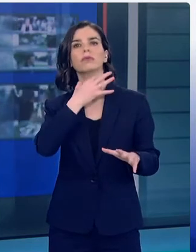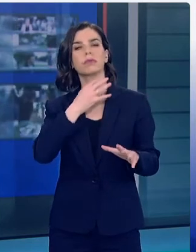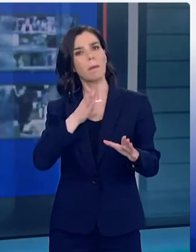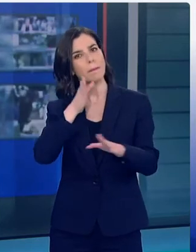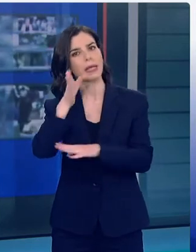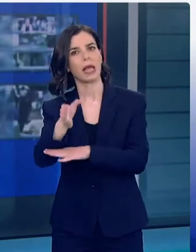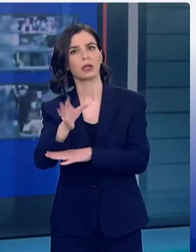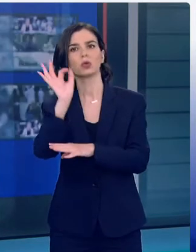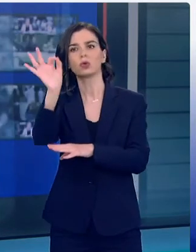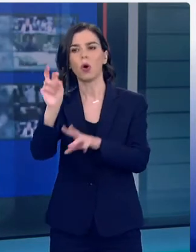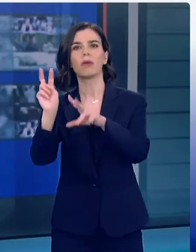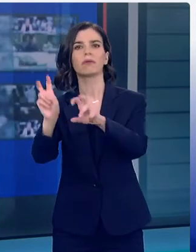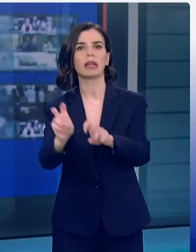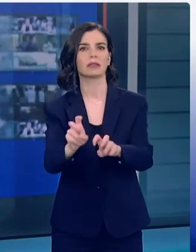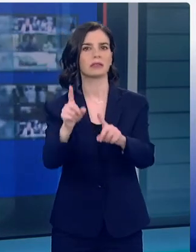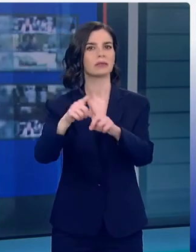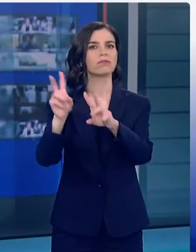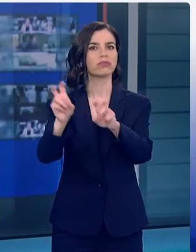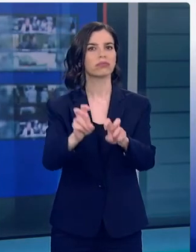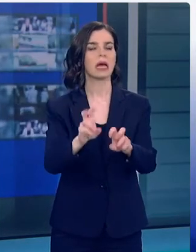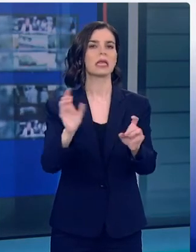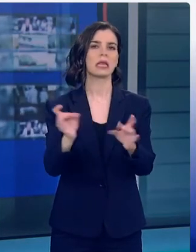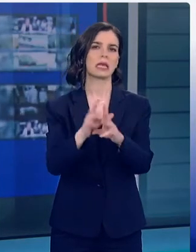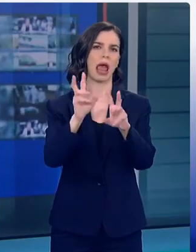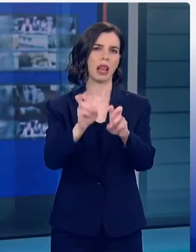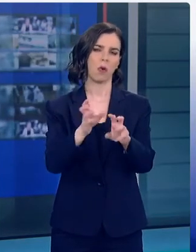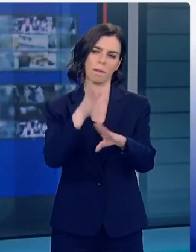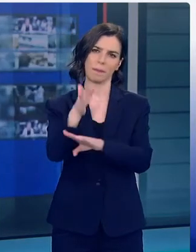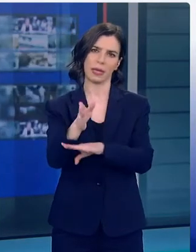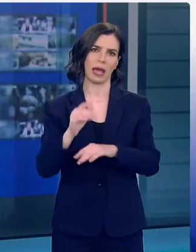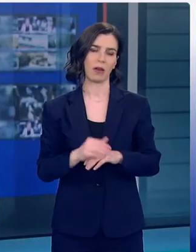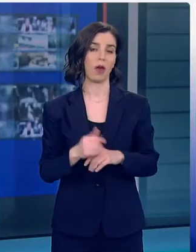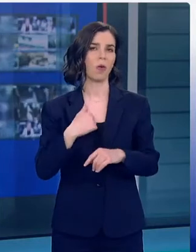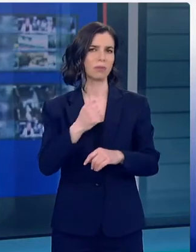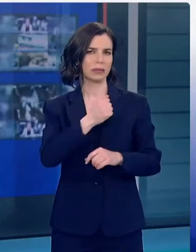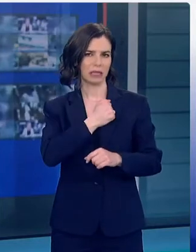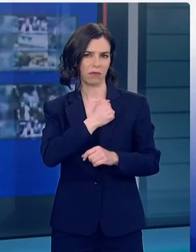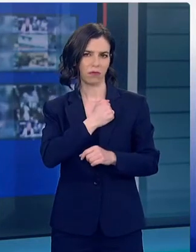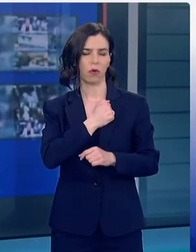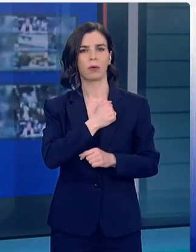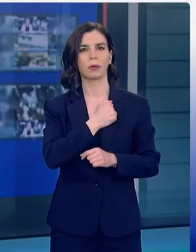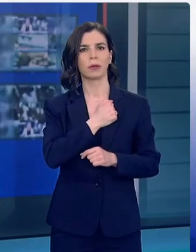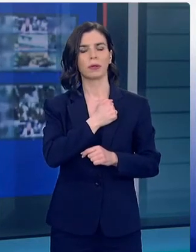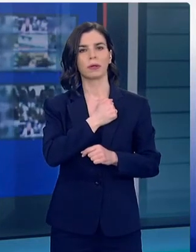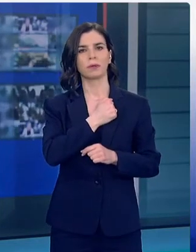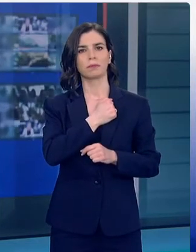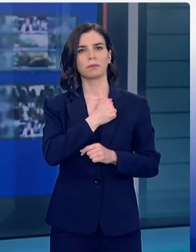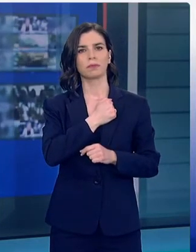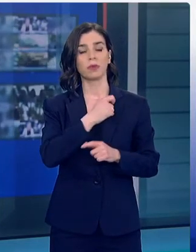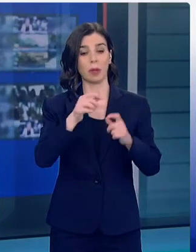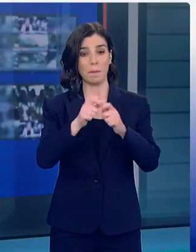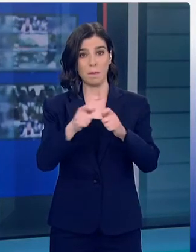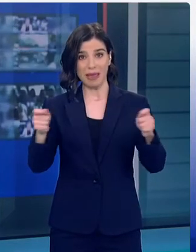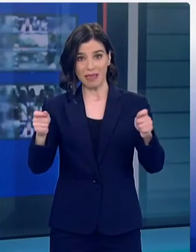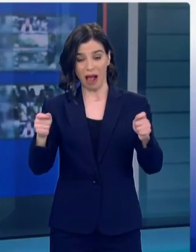να κάνουν τεστ ή οποιονδήποτε έλεγχο χρειαστεί. Εκτιμώ, πιστεύω ότι η χαλάρωση των